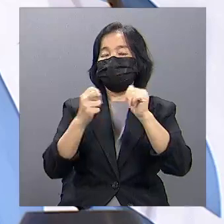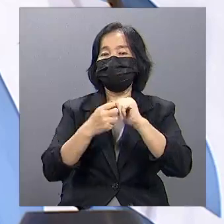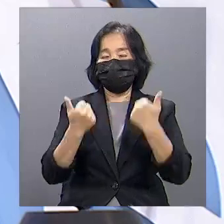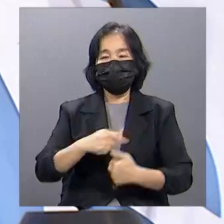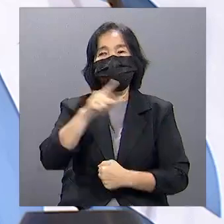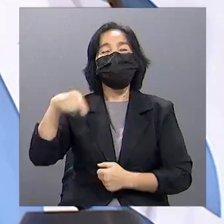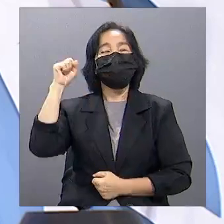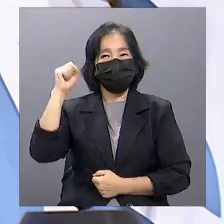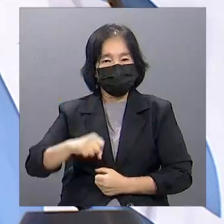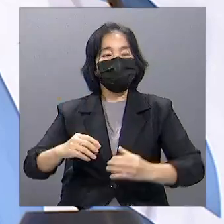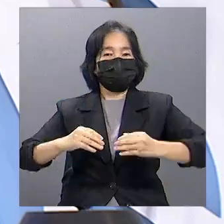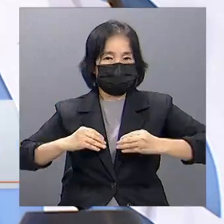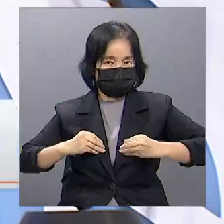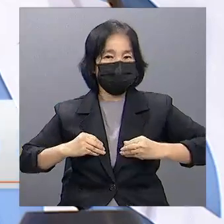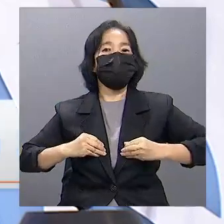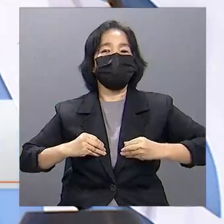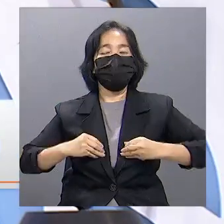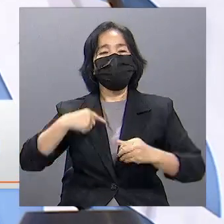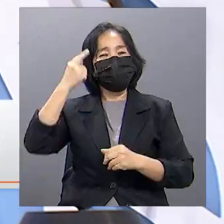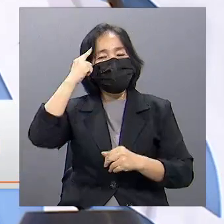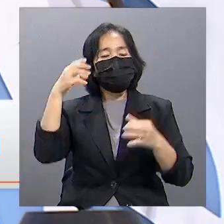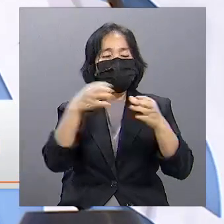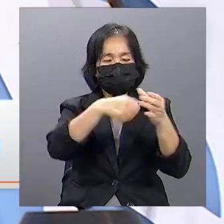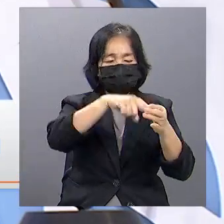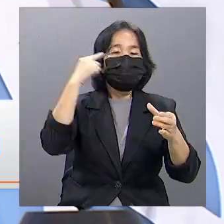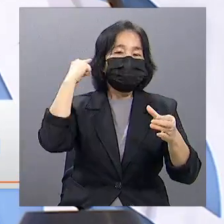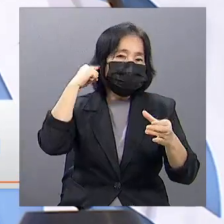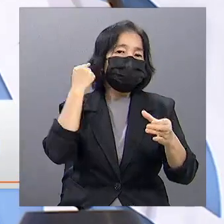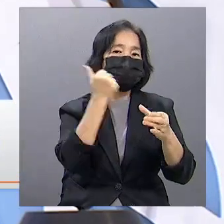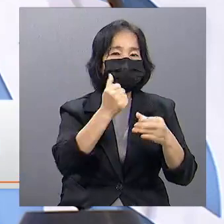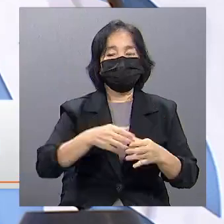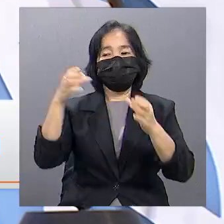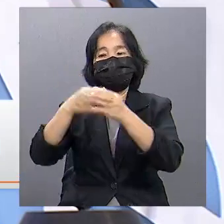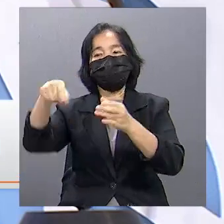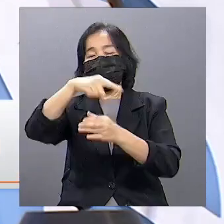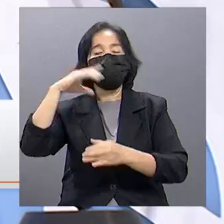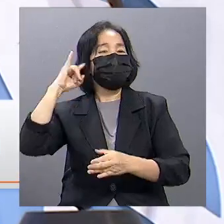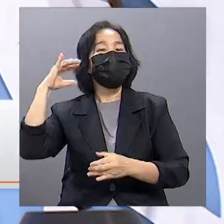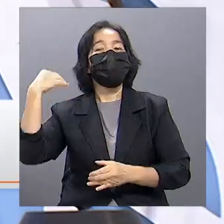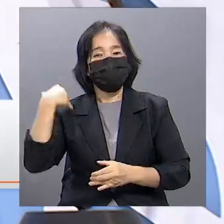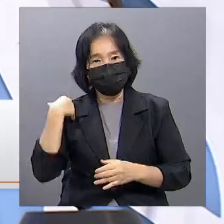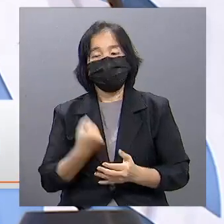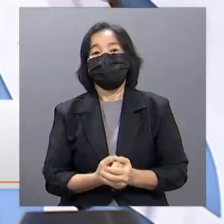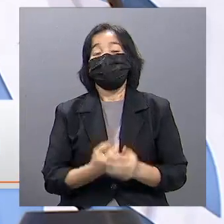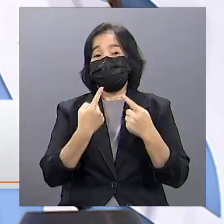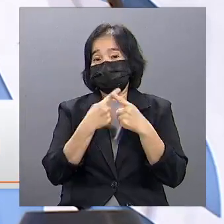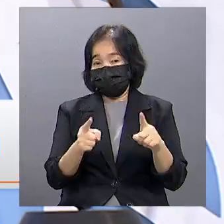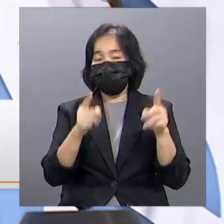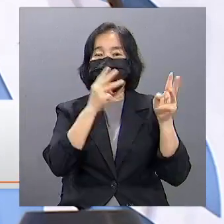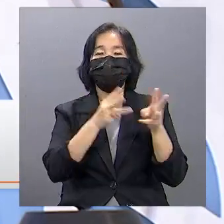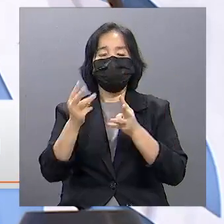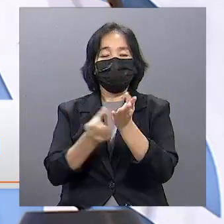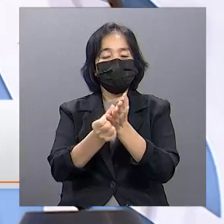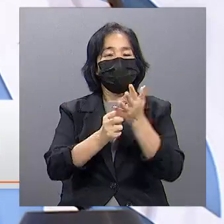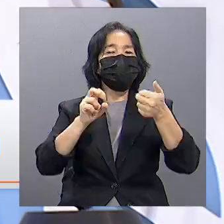าอาจจะทำได้แค่กับในบางกลุ่มคนหรือว่าในบางอาชีพเท่านั้นค่ะแต่แท้จริงแล้วแนวทางในการแก้ไขปัญหาแล้วก็